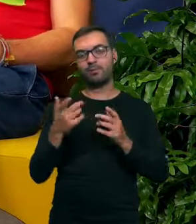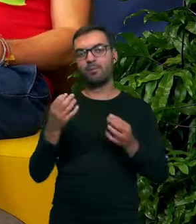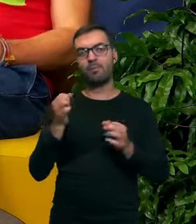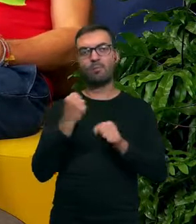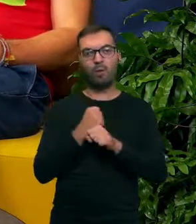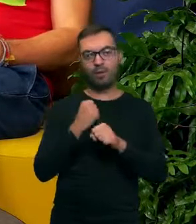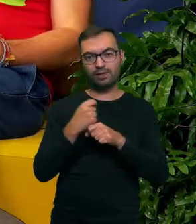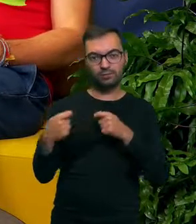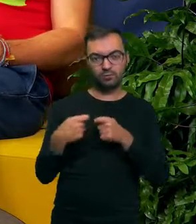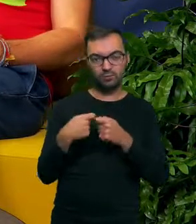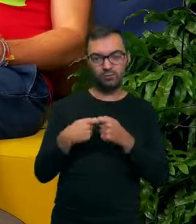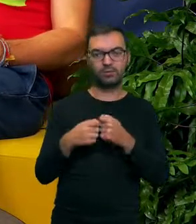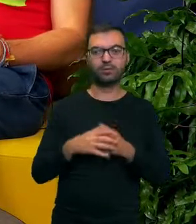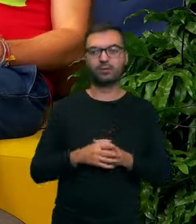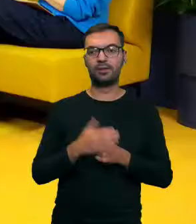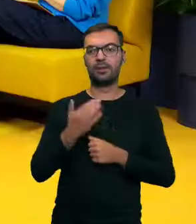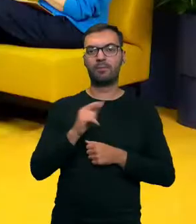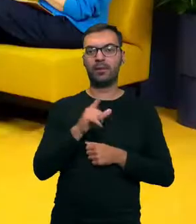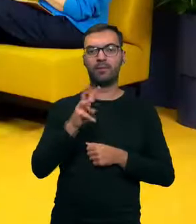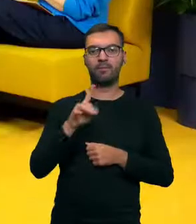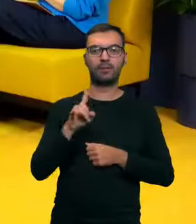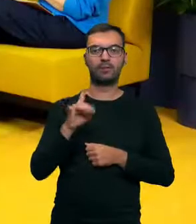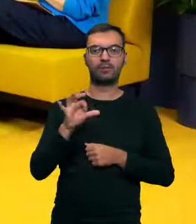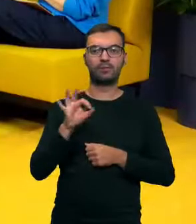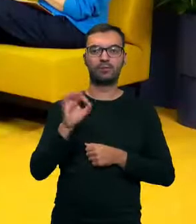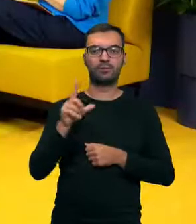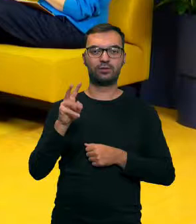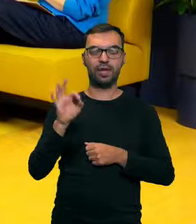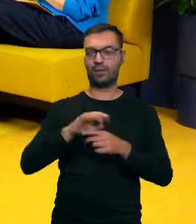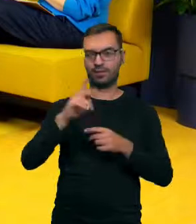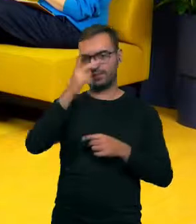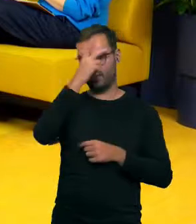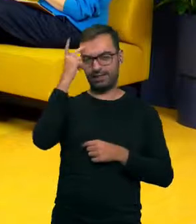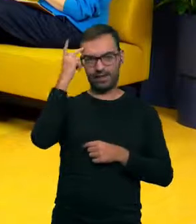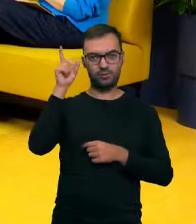popracować. I tu Michał Wysocki, czyli jeden z sanitariuszy,